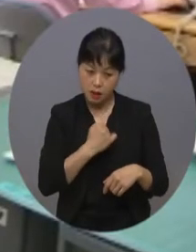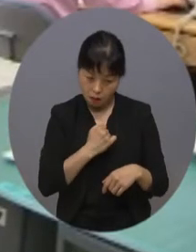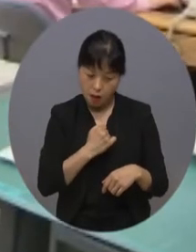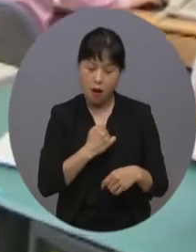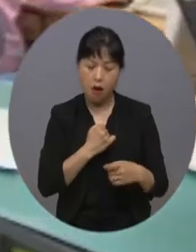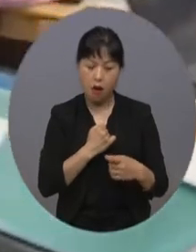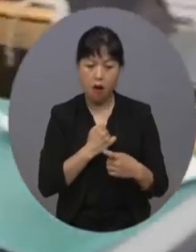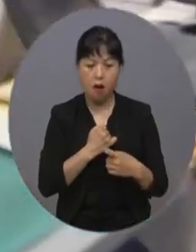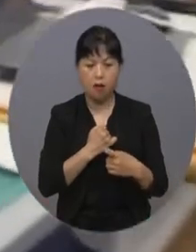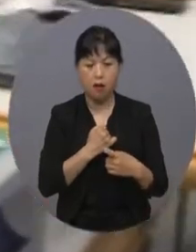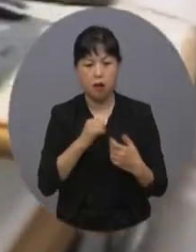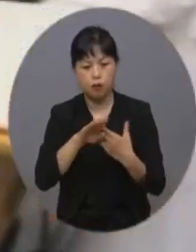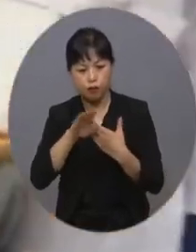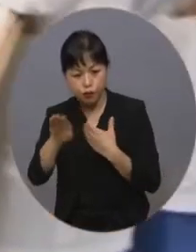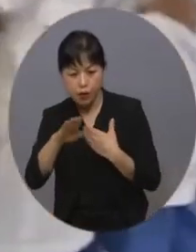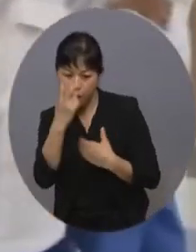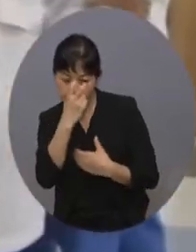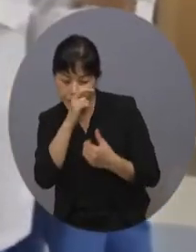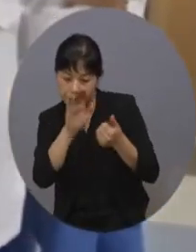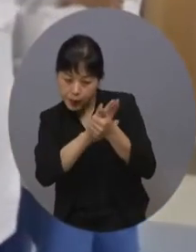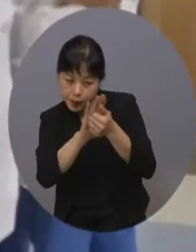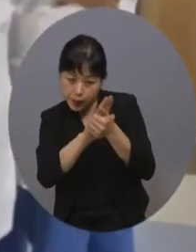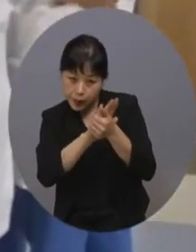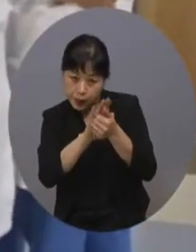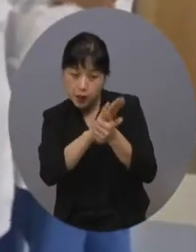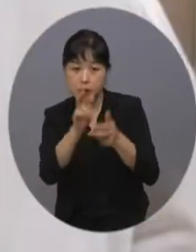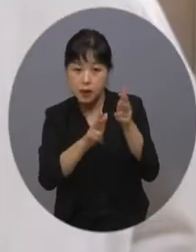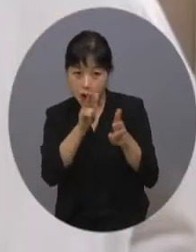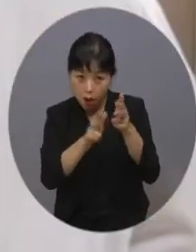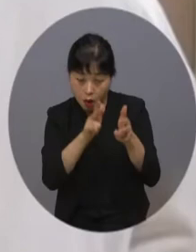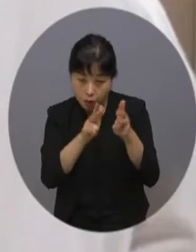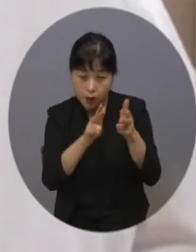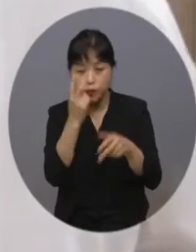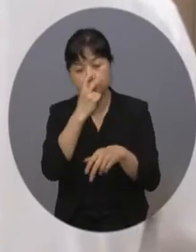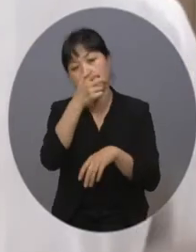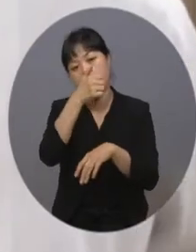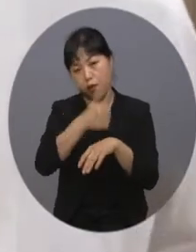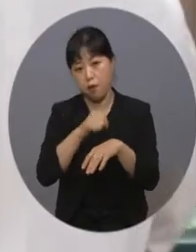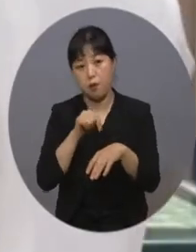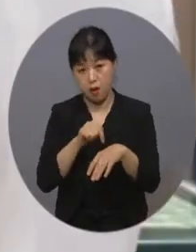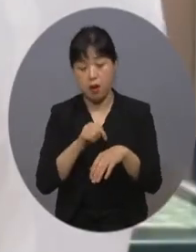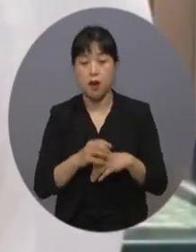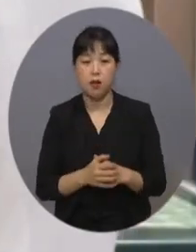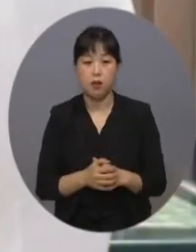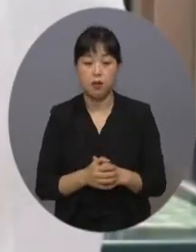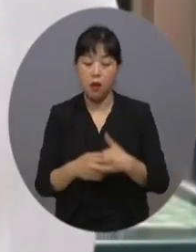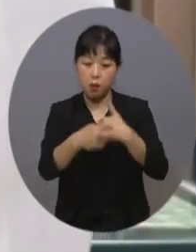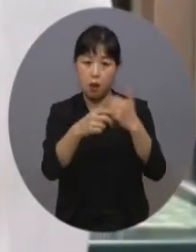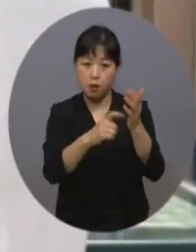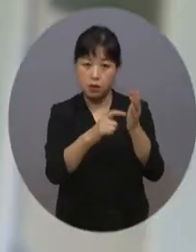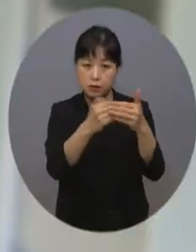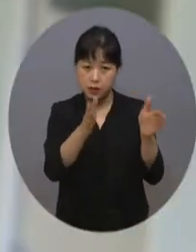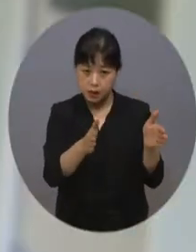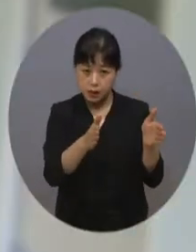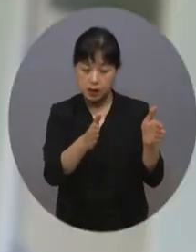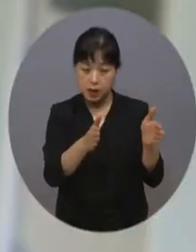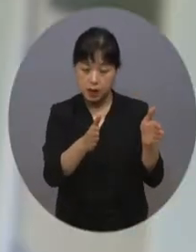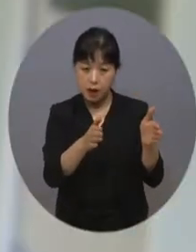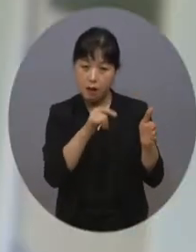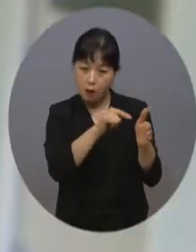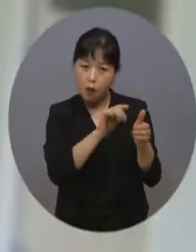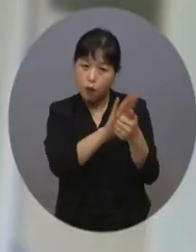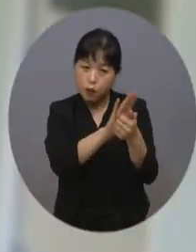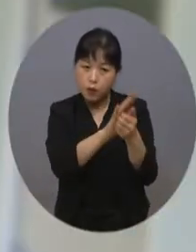응급실 기반 자살 시도자 사후 관리 사업은 병원 응급실에 사례 관리 전담 인력을 배치하고